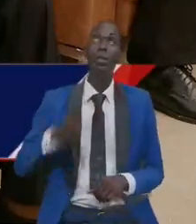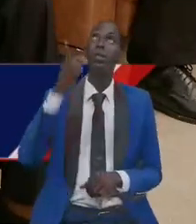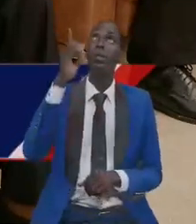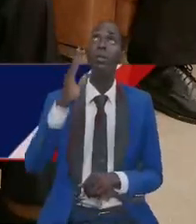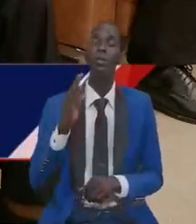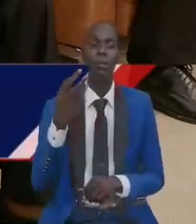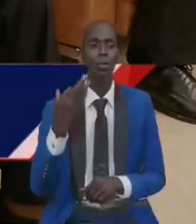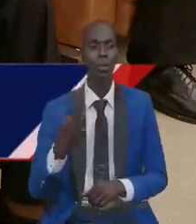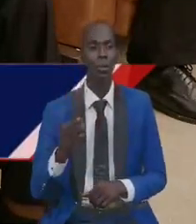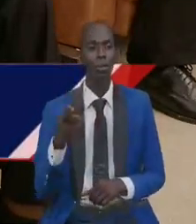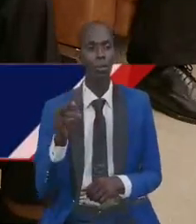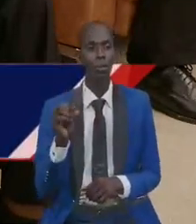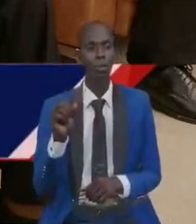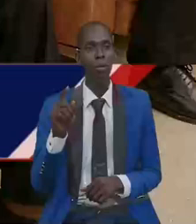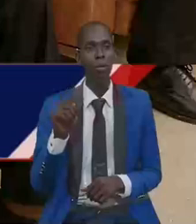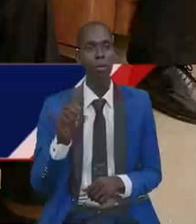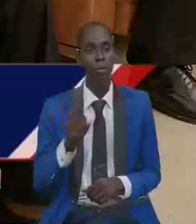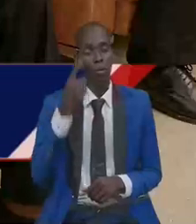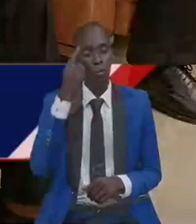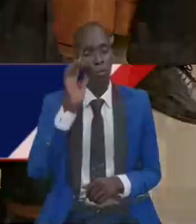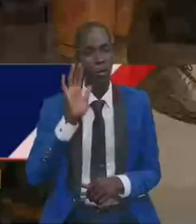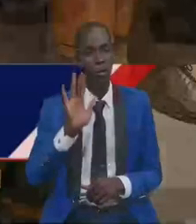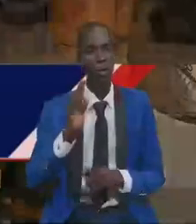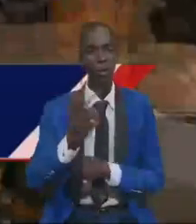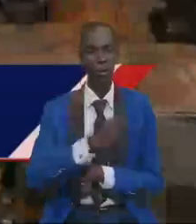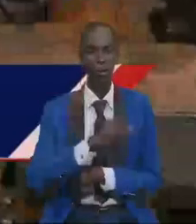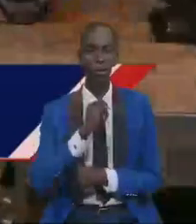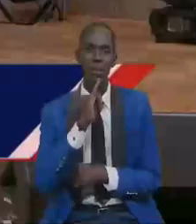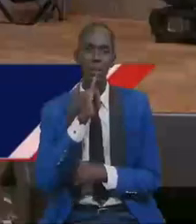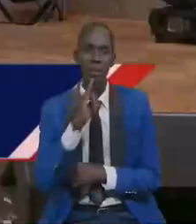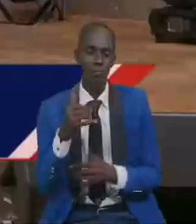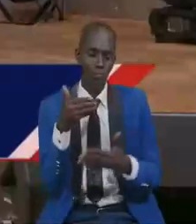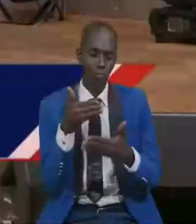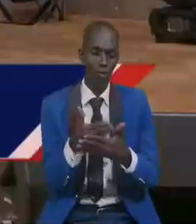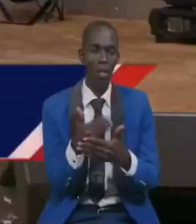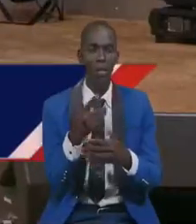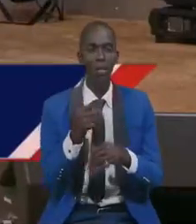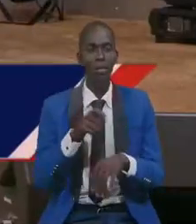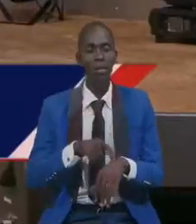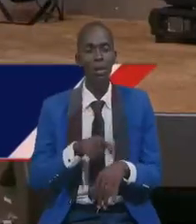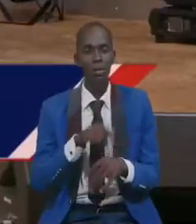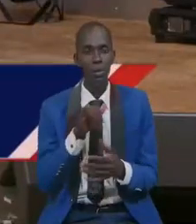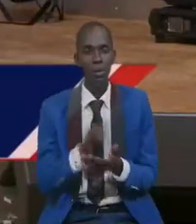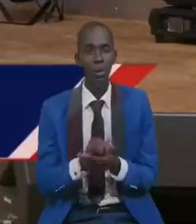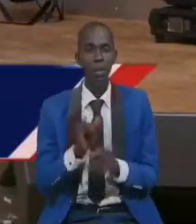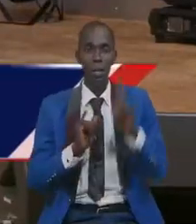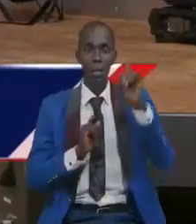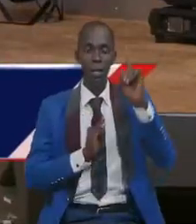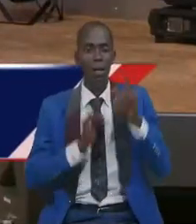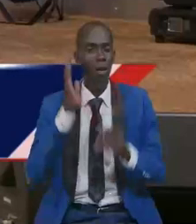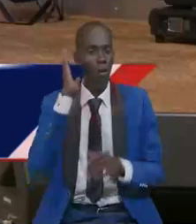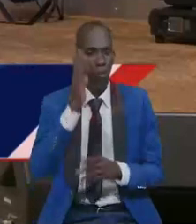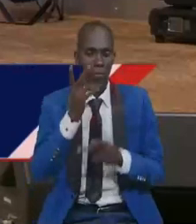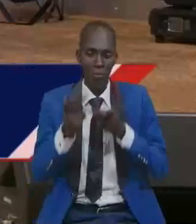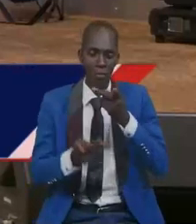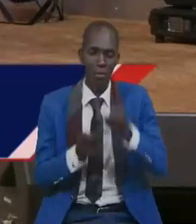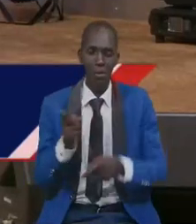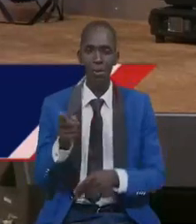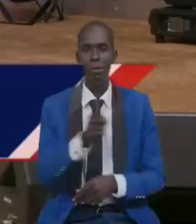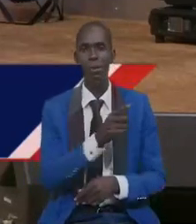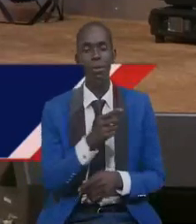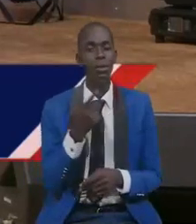Jérémie 50, verset 31 nous dit que je suis contre toi. Voici, j'en veux à toi, orgueilleux. Dit le Seigneur l'Éternel des armées, car ton